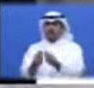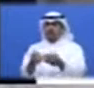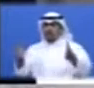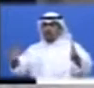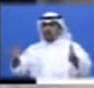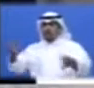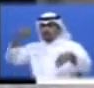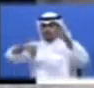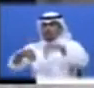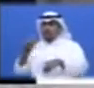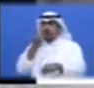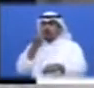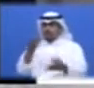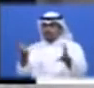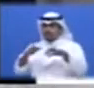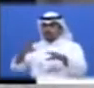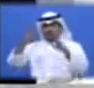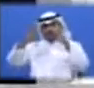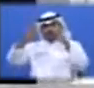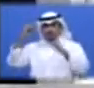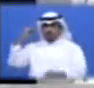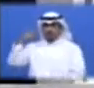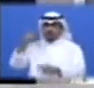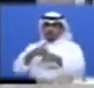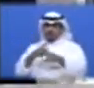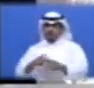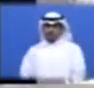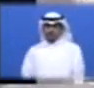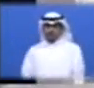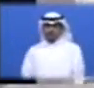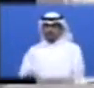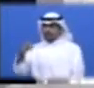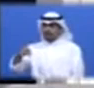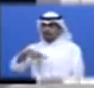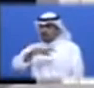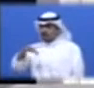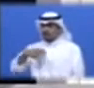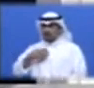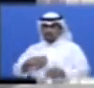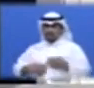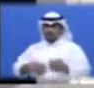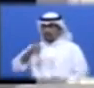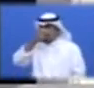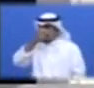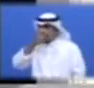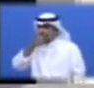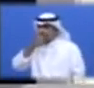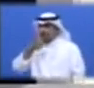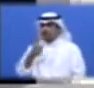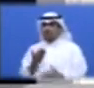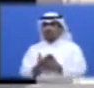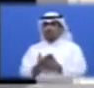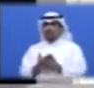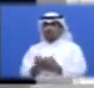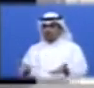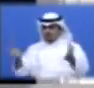وبالكراتين المساعدات الخيرية ومفضلين علينا كثير. والله عم نعاني يعني صار وضعنا كثير تعيس، الأمور